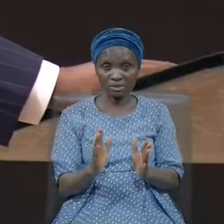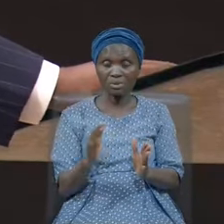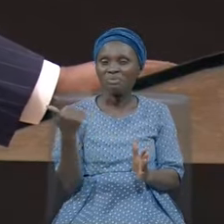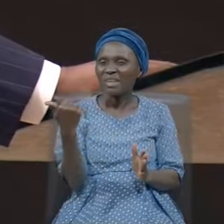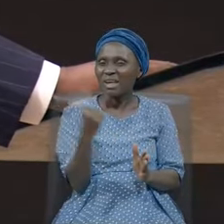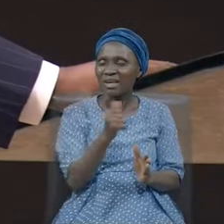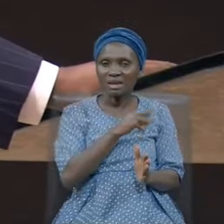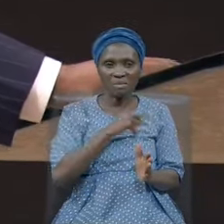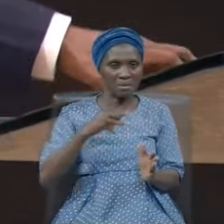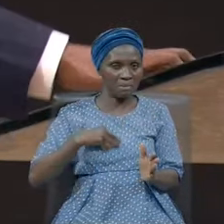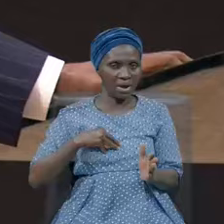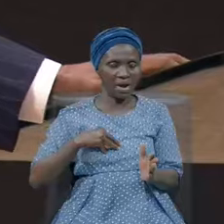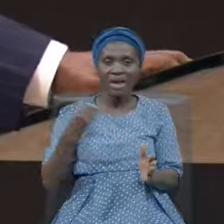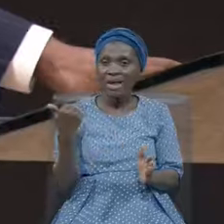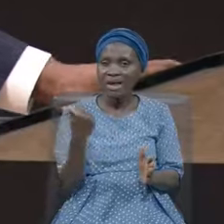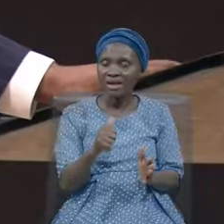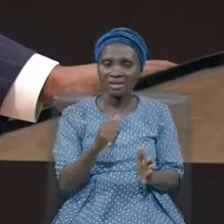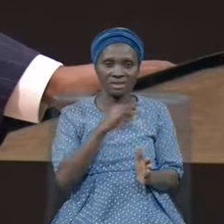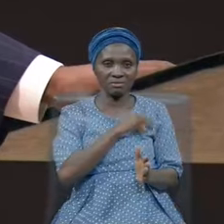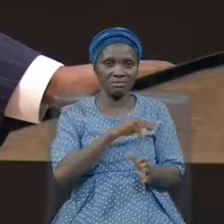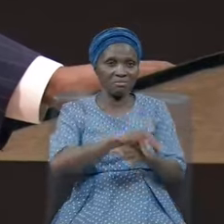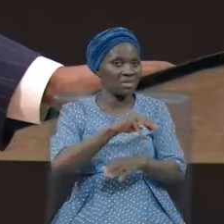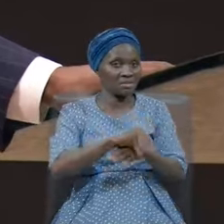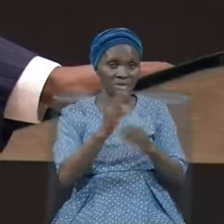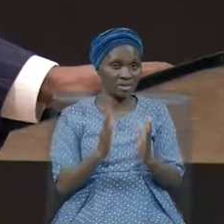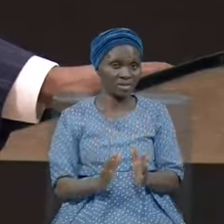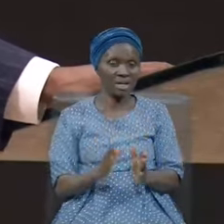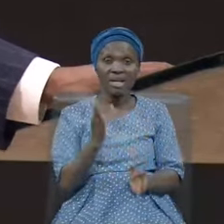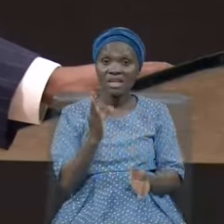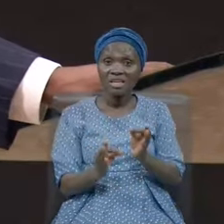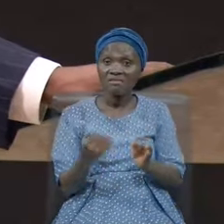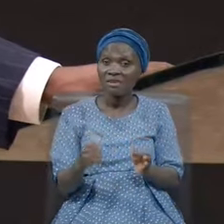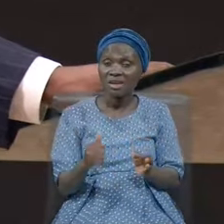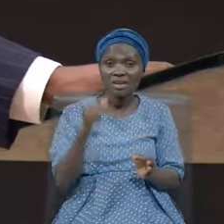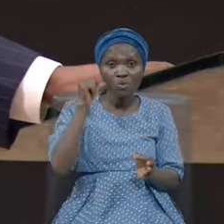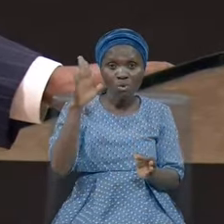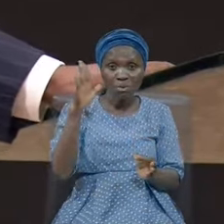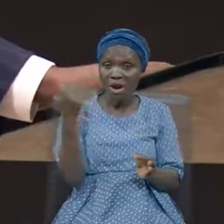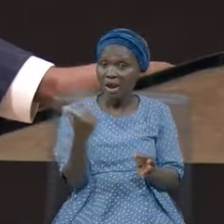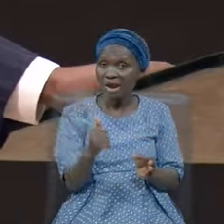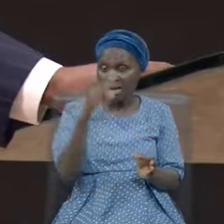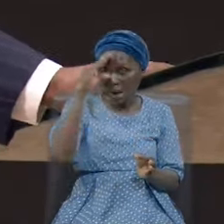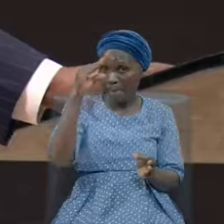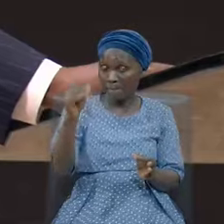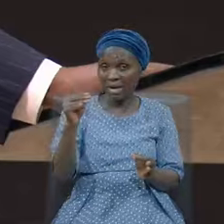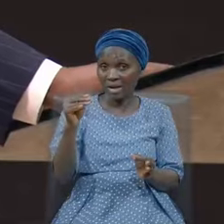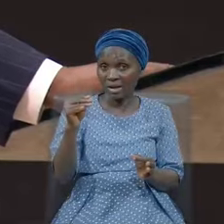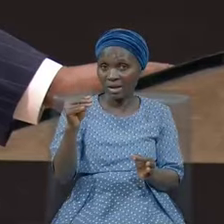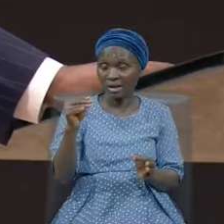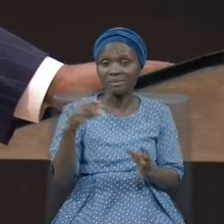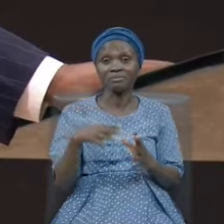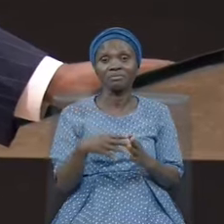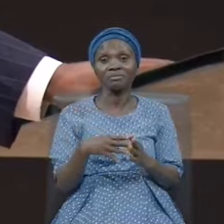si un membre, un ministre, si quelqu'un, si quelqu'une, si une femme, si